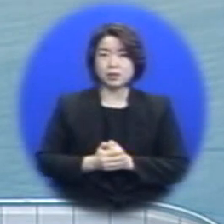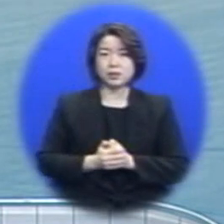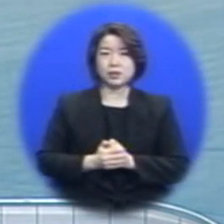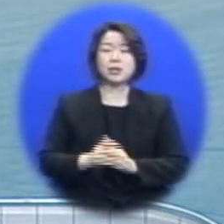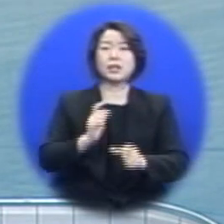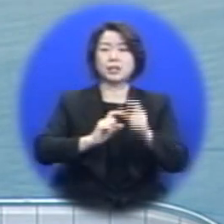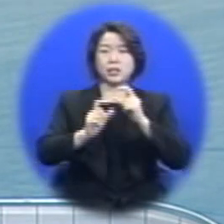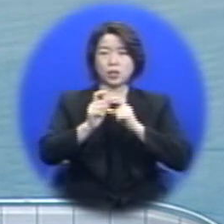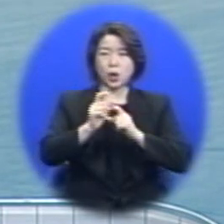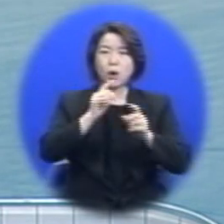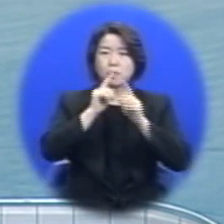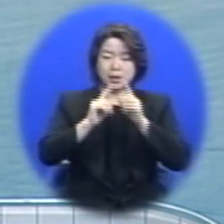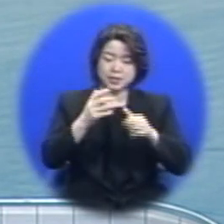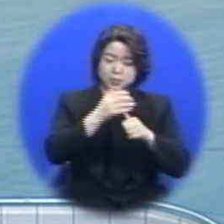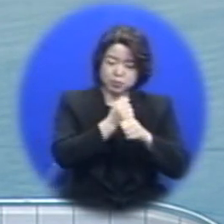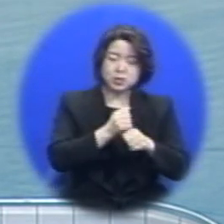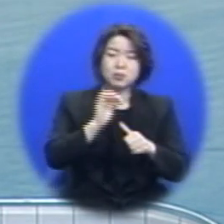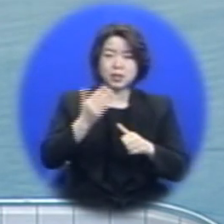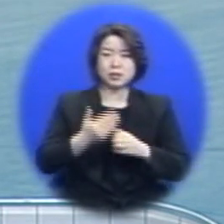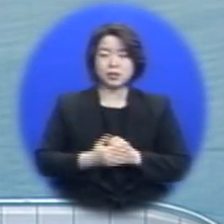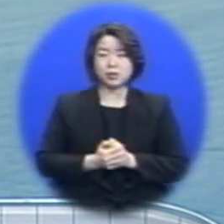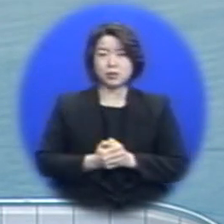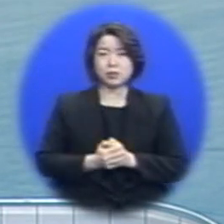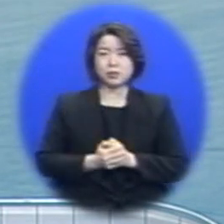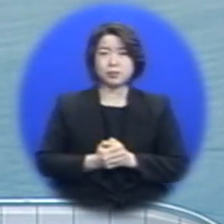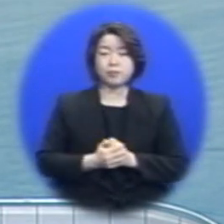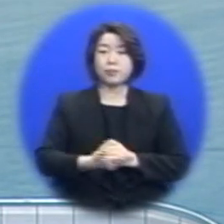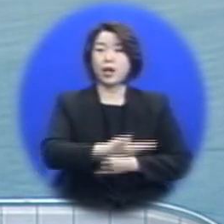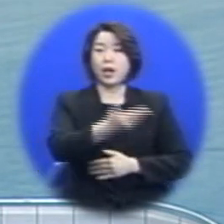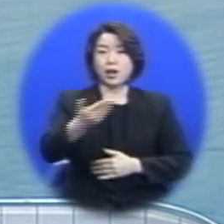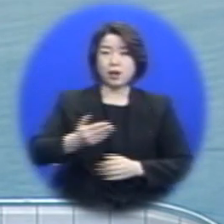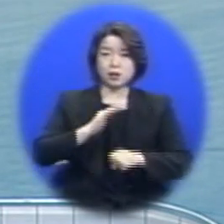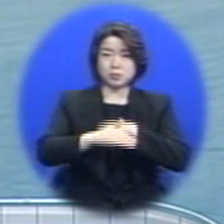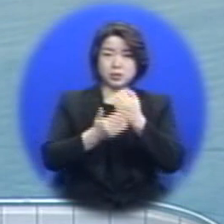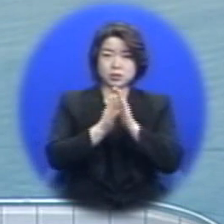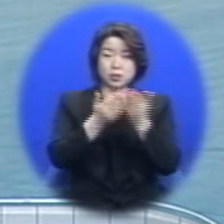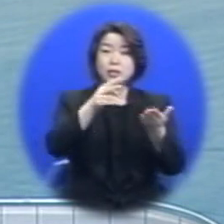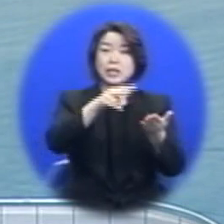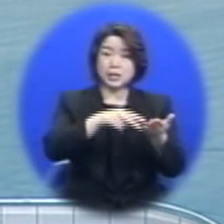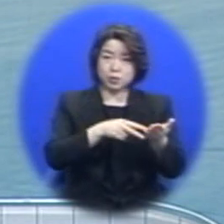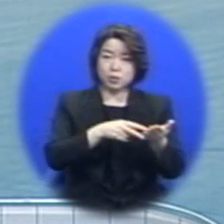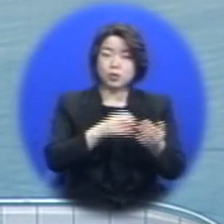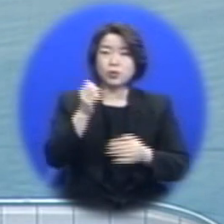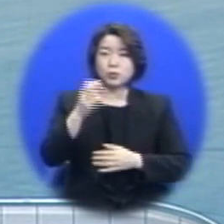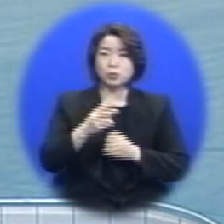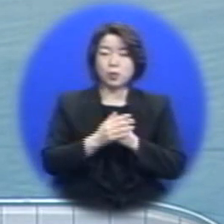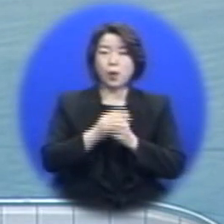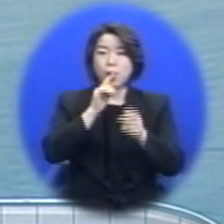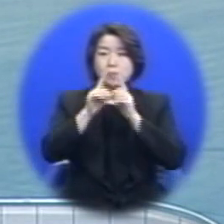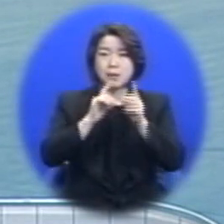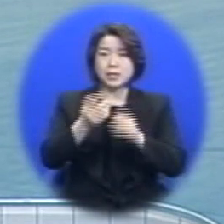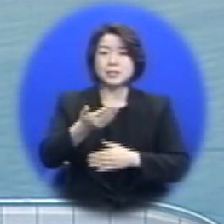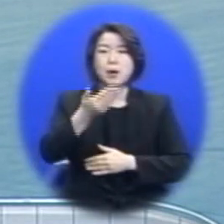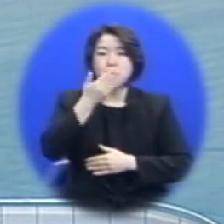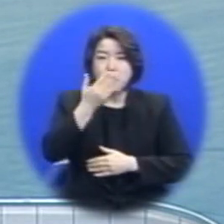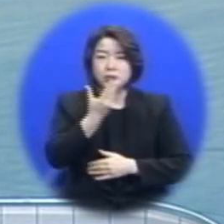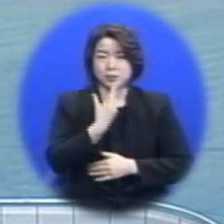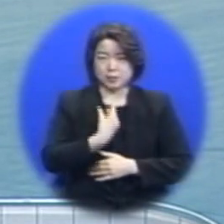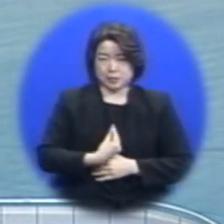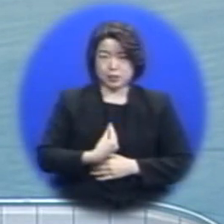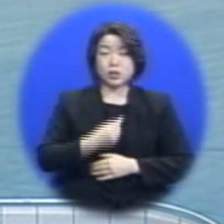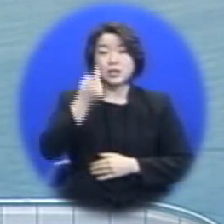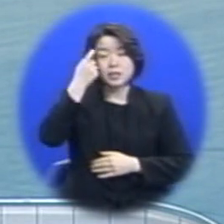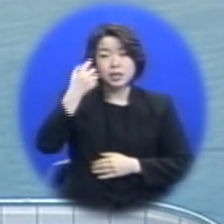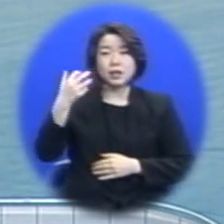더 말씀을 붙들어야 합니다. 여러분이 성경을 읽 때 말씀을 먹는다고 생각하고